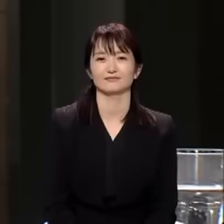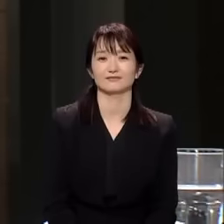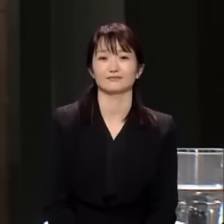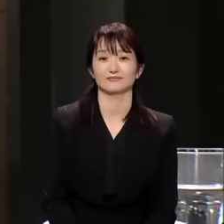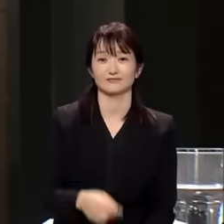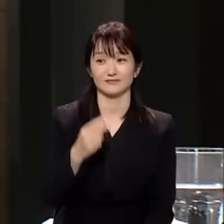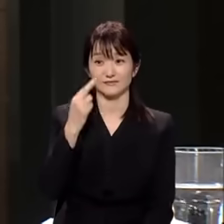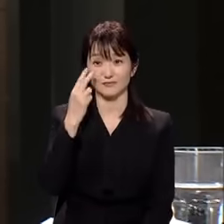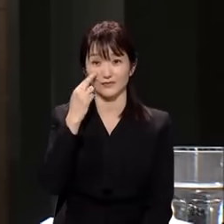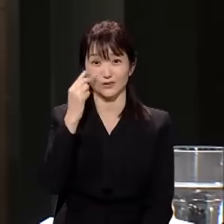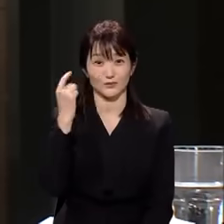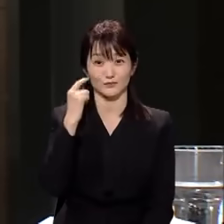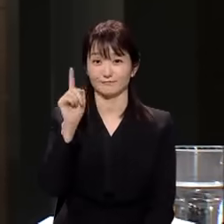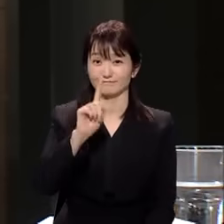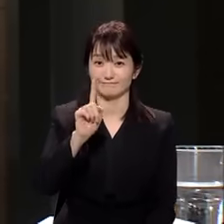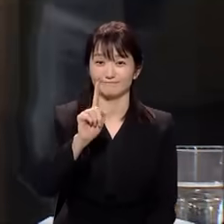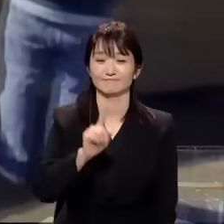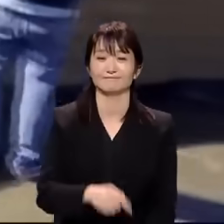미국으로 가보시죠.